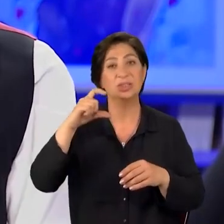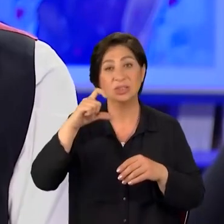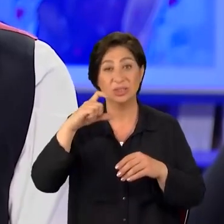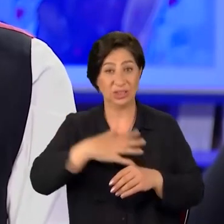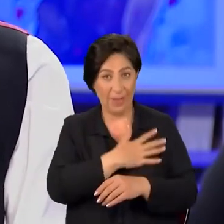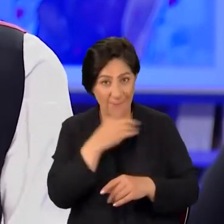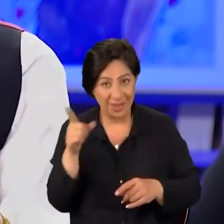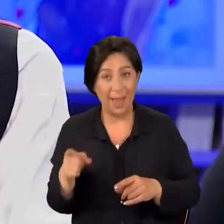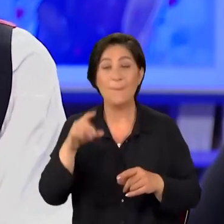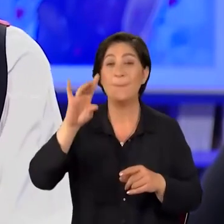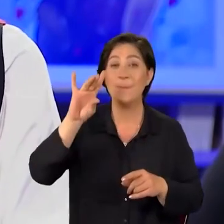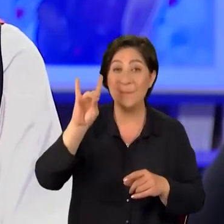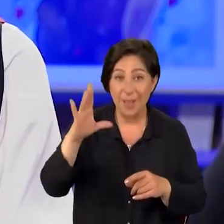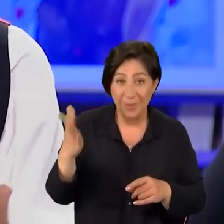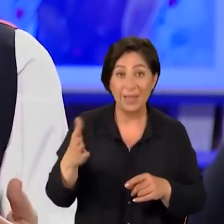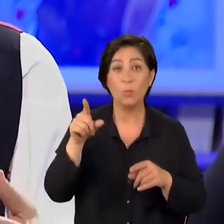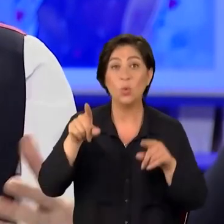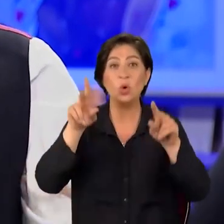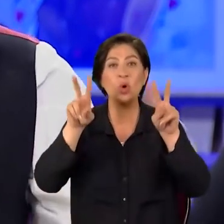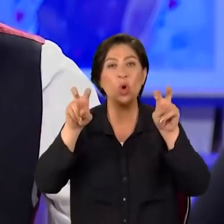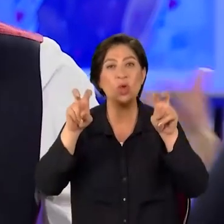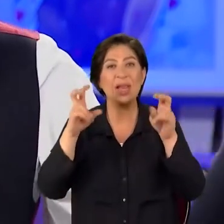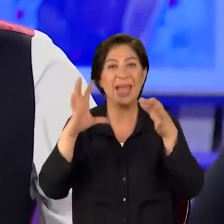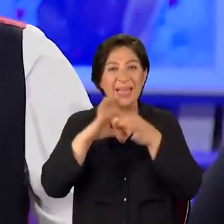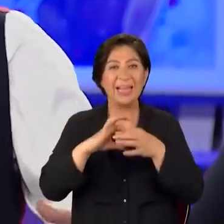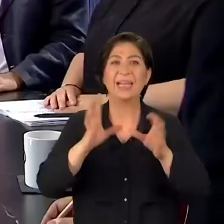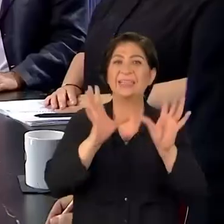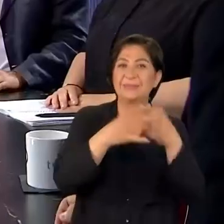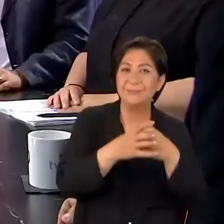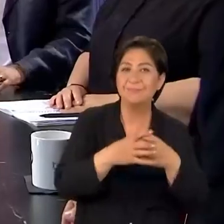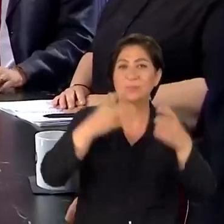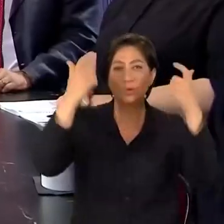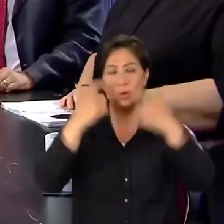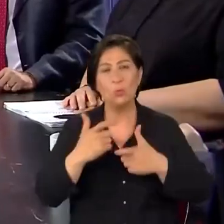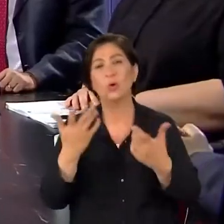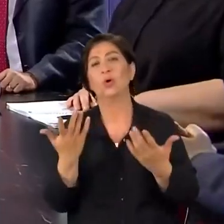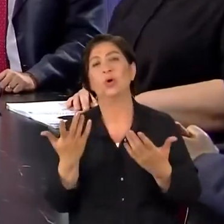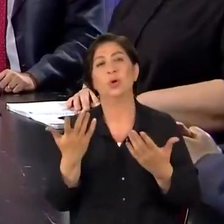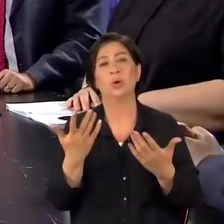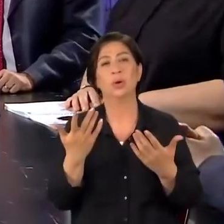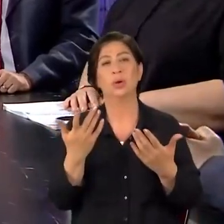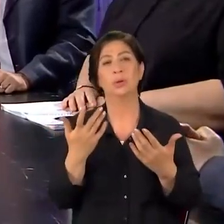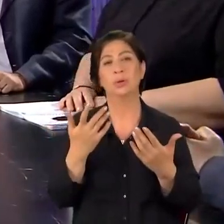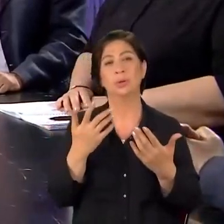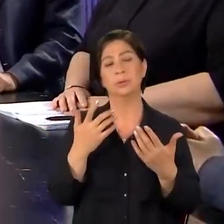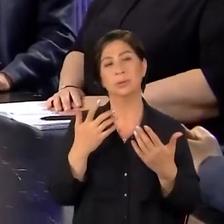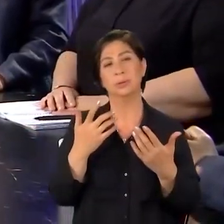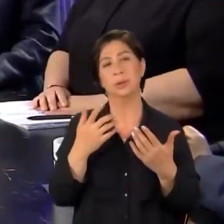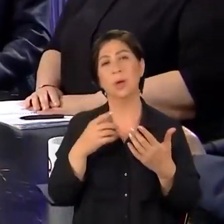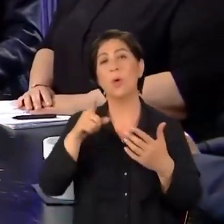AK Parti'den, CHP'den ve MHP'den bu konuyla ilgili işte efendim teşkilatlanmadan sorumluluğu ya da işte